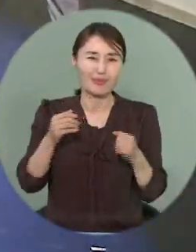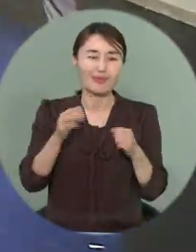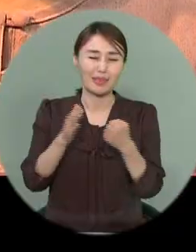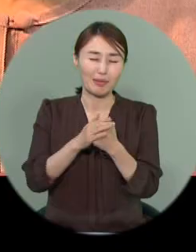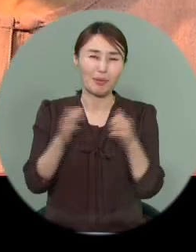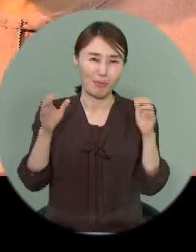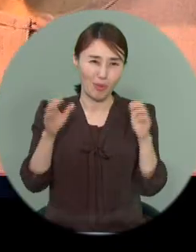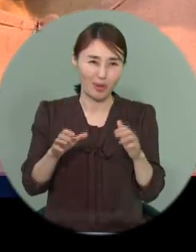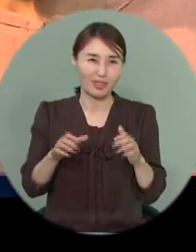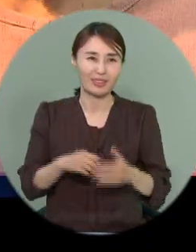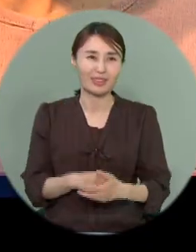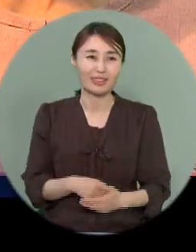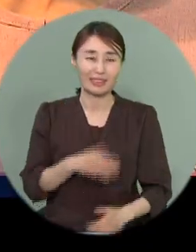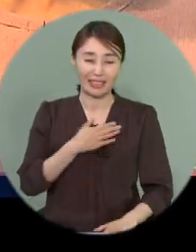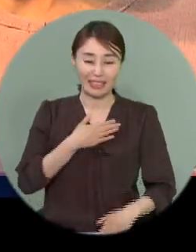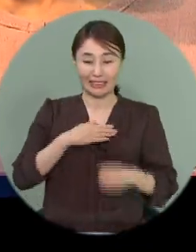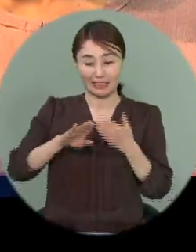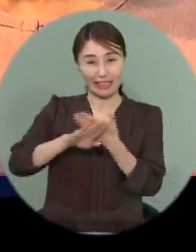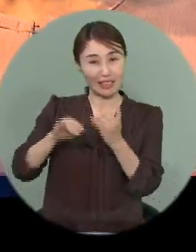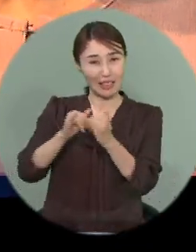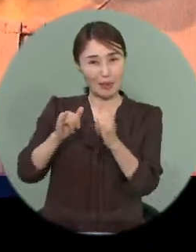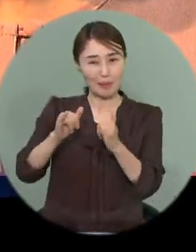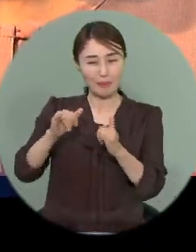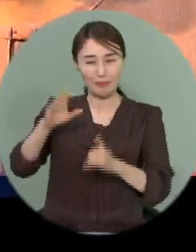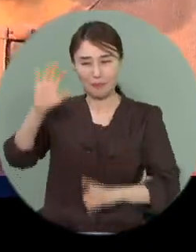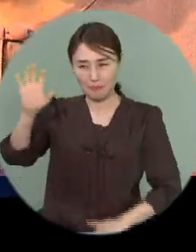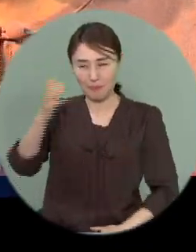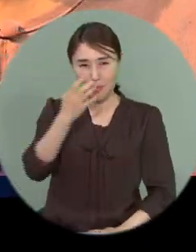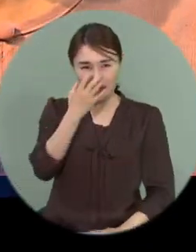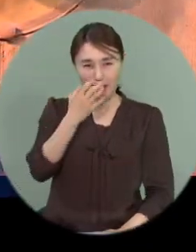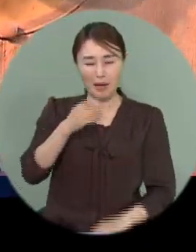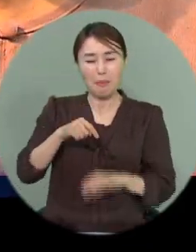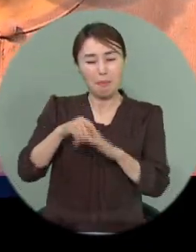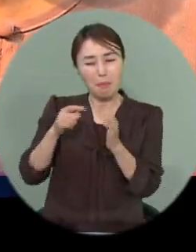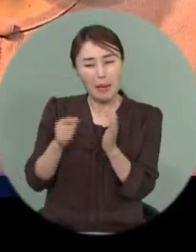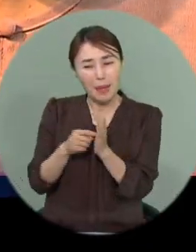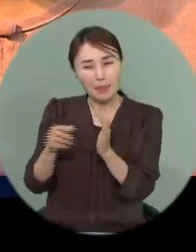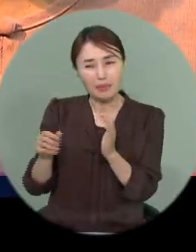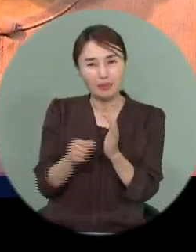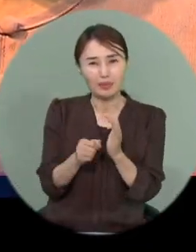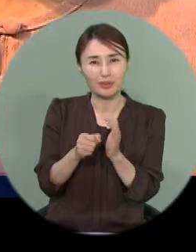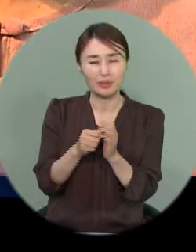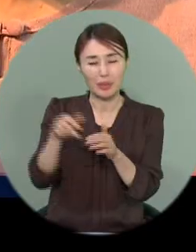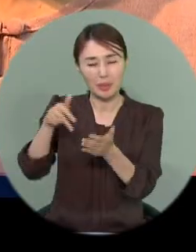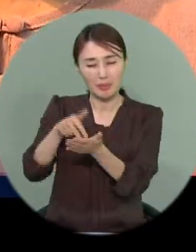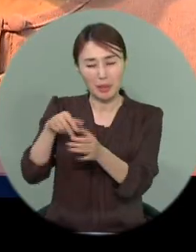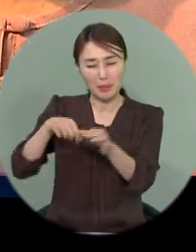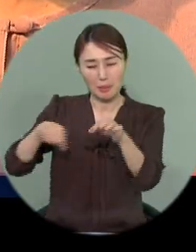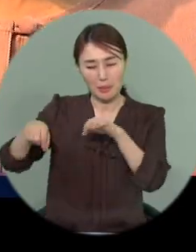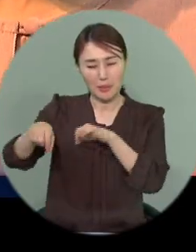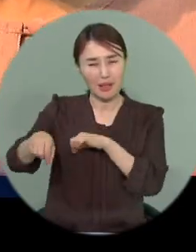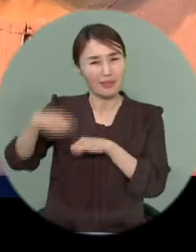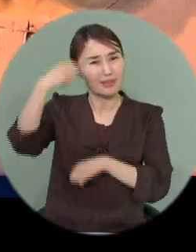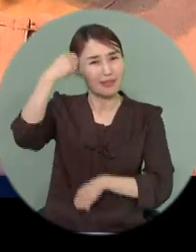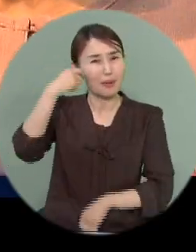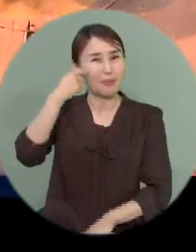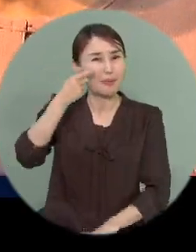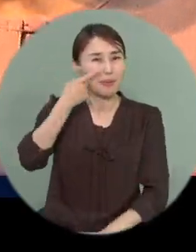있습니다. 내가 다른 사람이 되어서 다른 사람의 마음을 느껴보는 것.